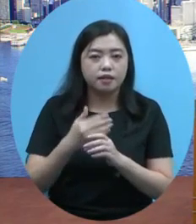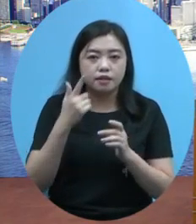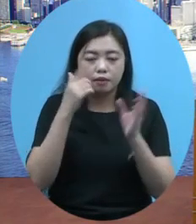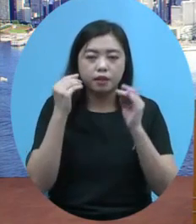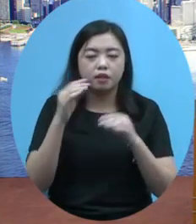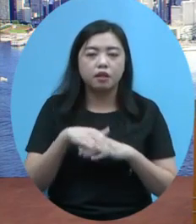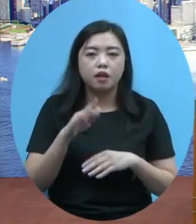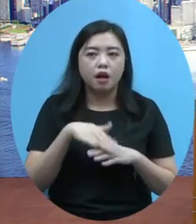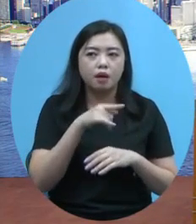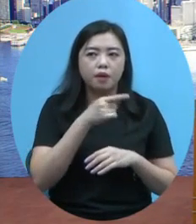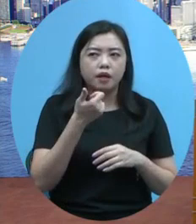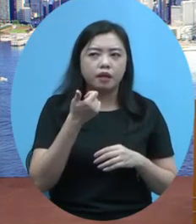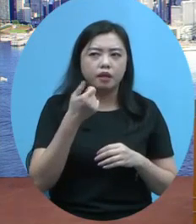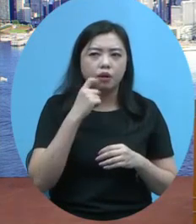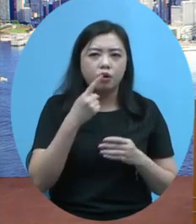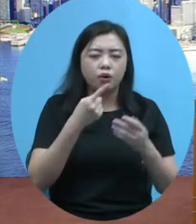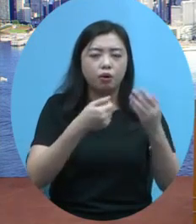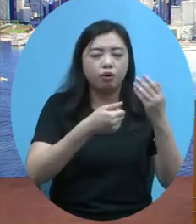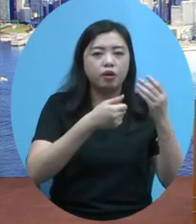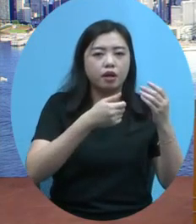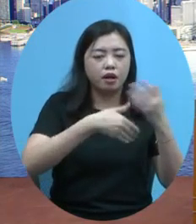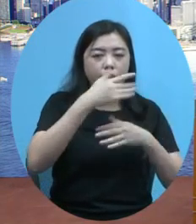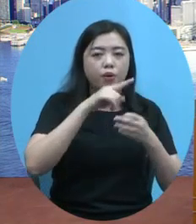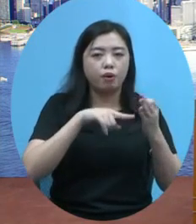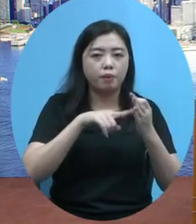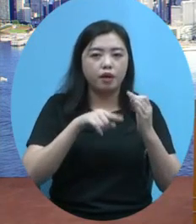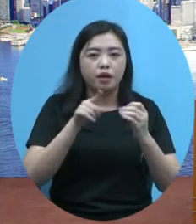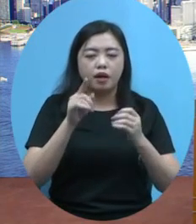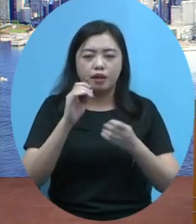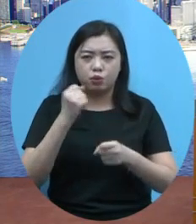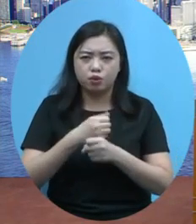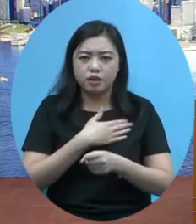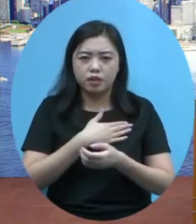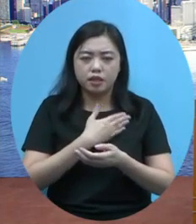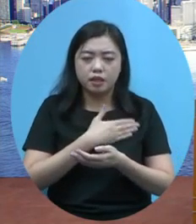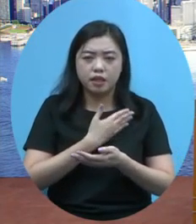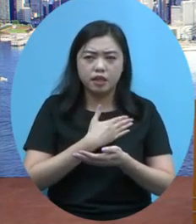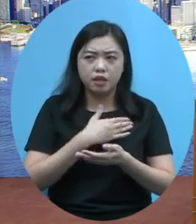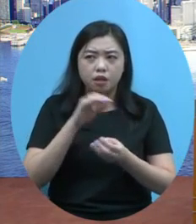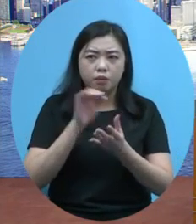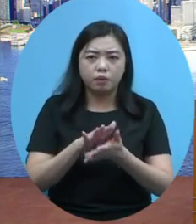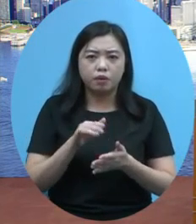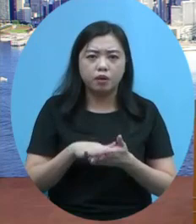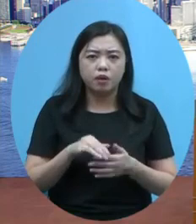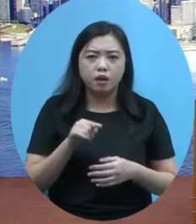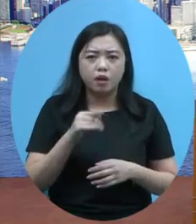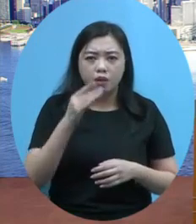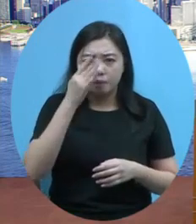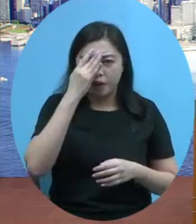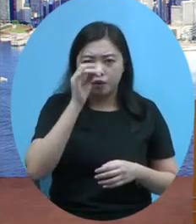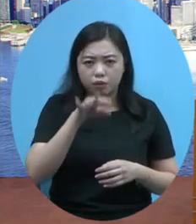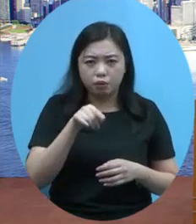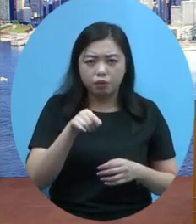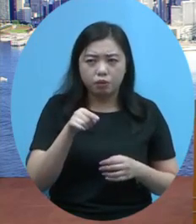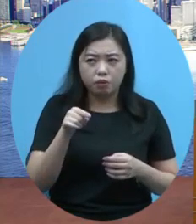天城感染咗 BA.4 變種病毒嘅清潔工喺社區有個活動啦，即係中心點樣評估 BA.4 即係變種病毒流入社區